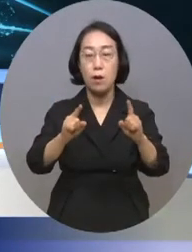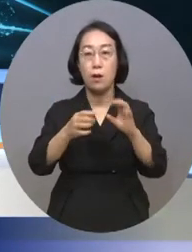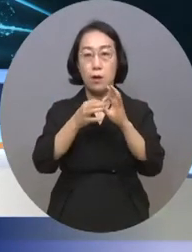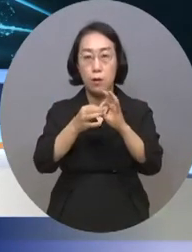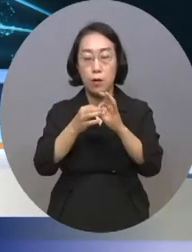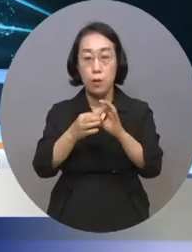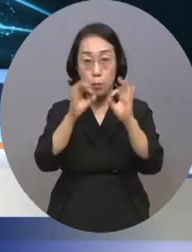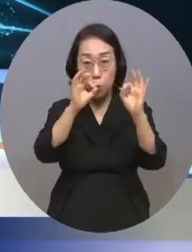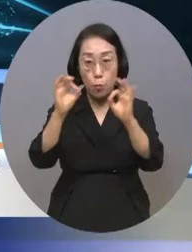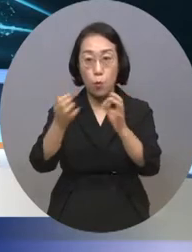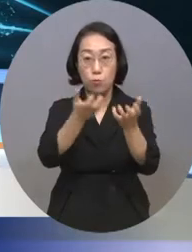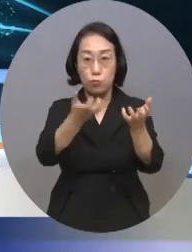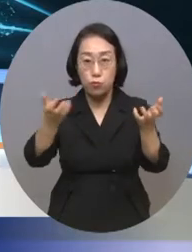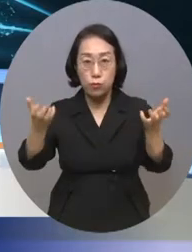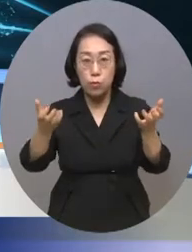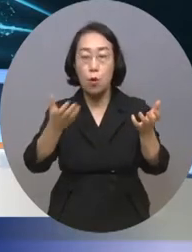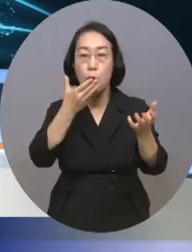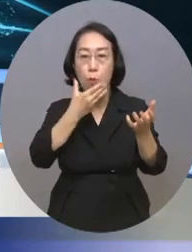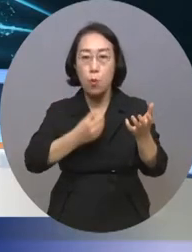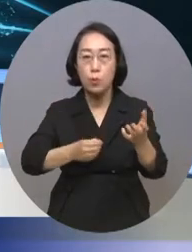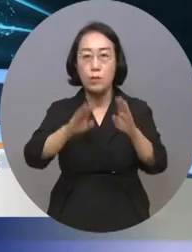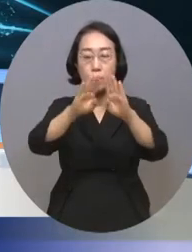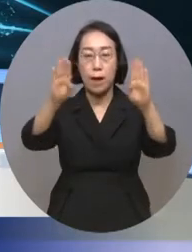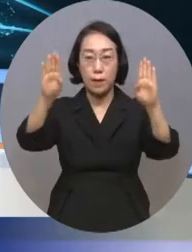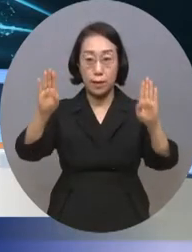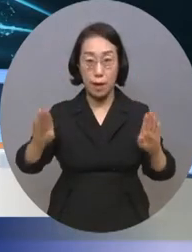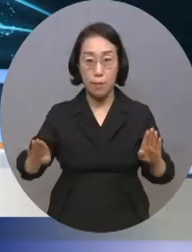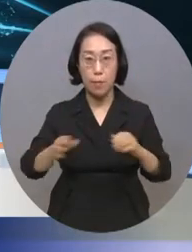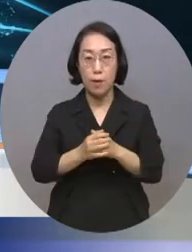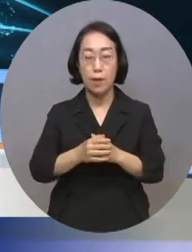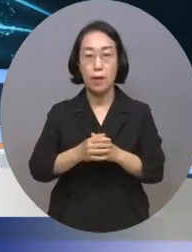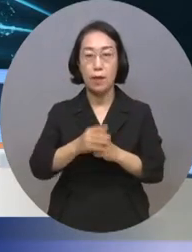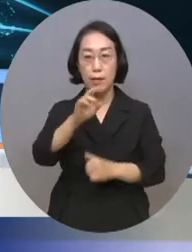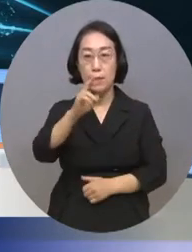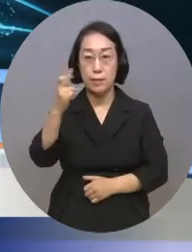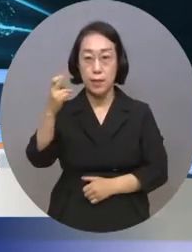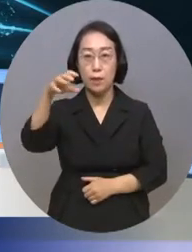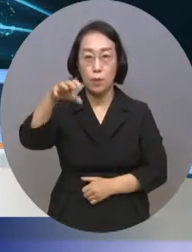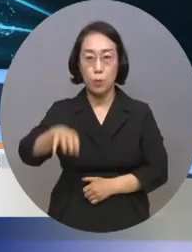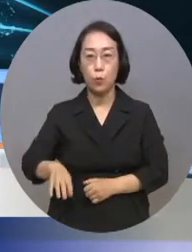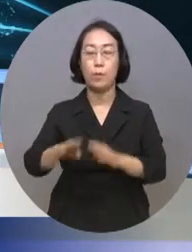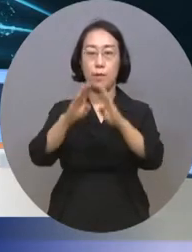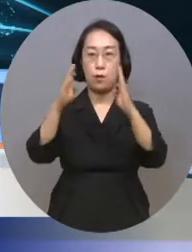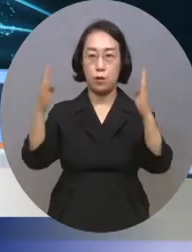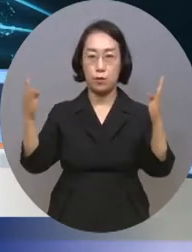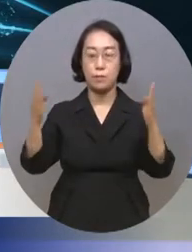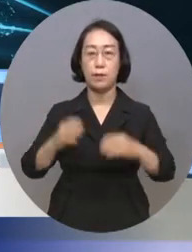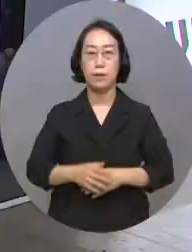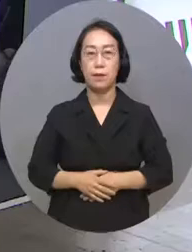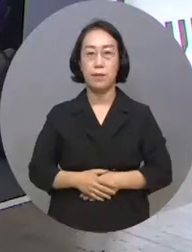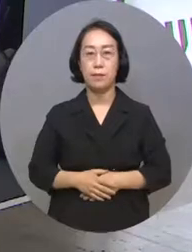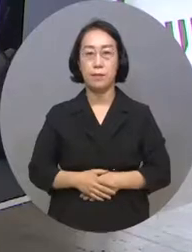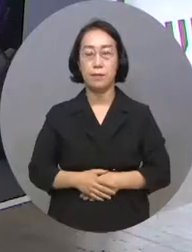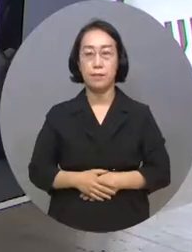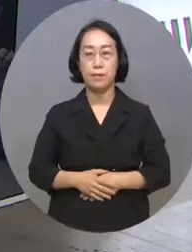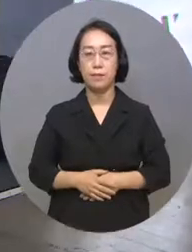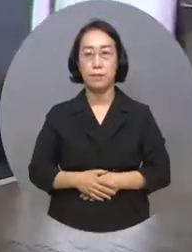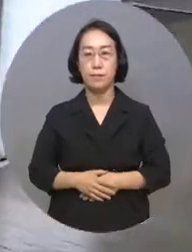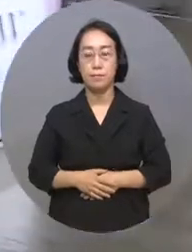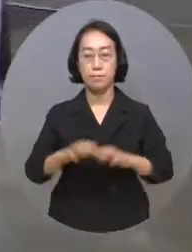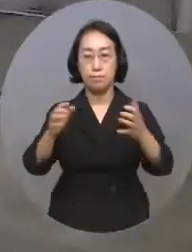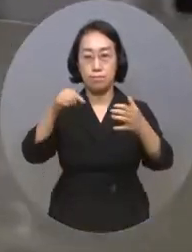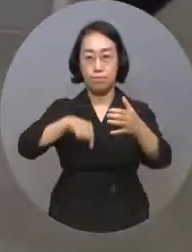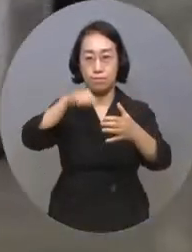2022 재활 복지 박람회가 일상 킨텍스에서 성황리에 개최했습니다 국내외